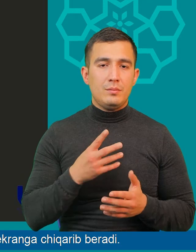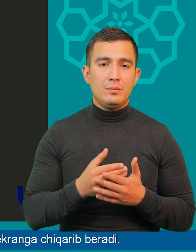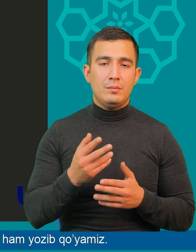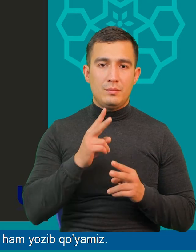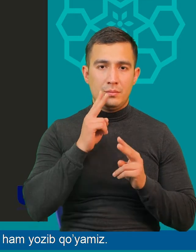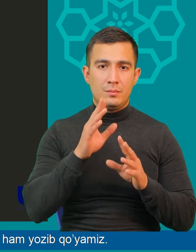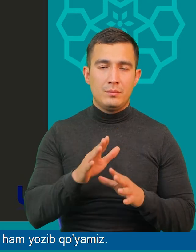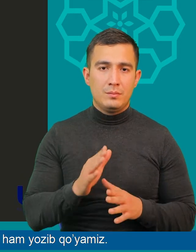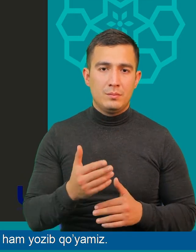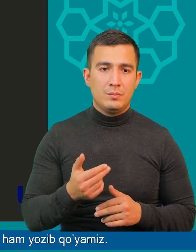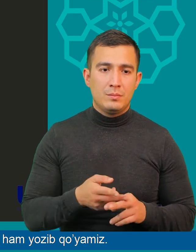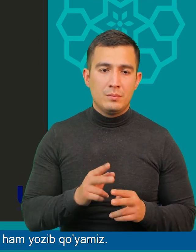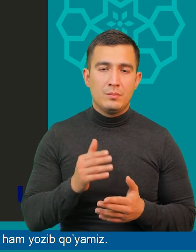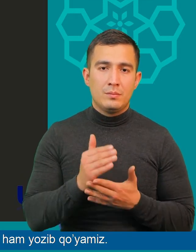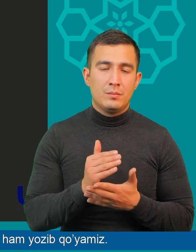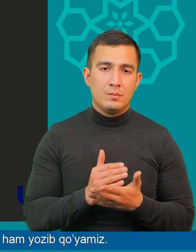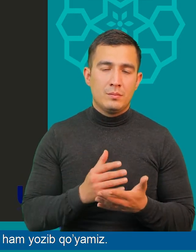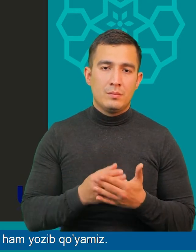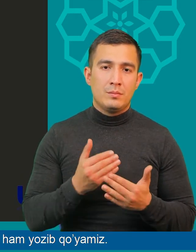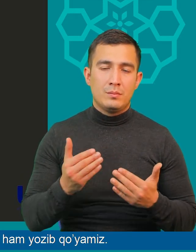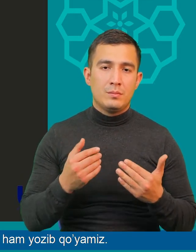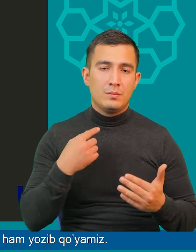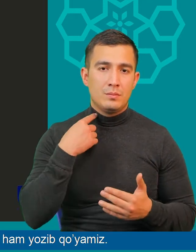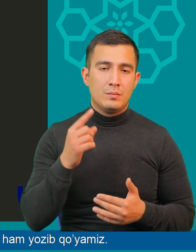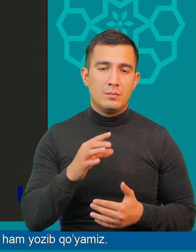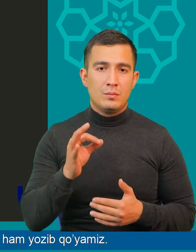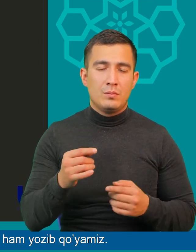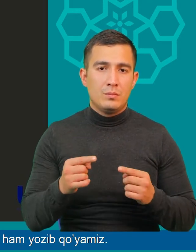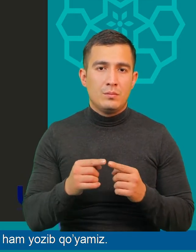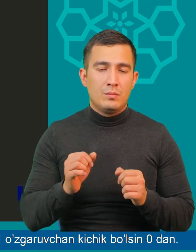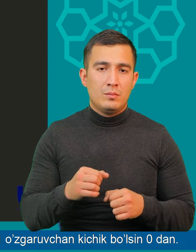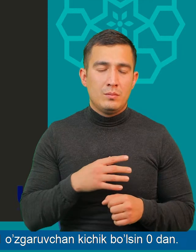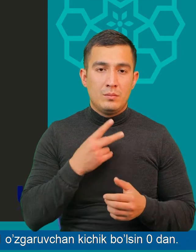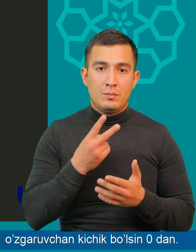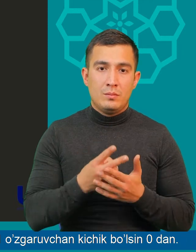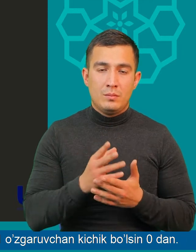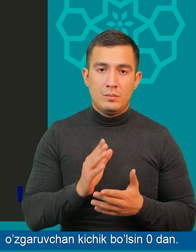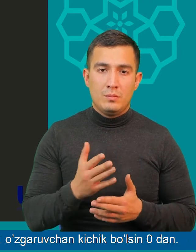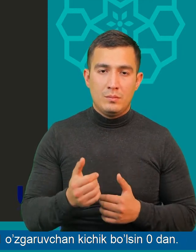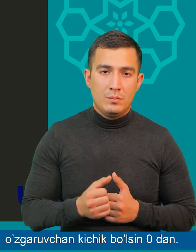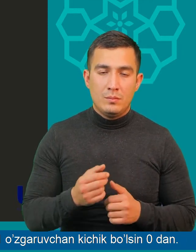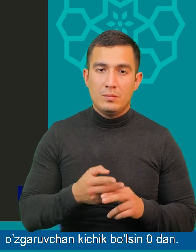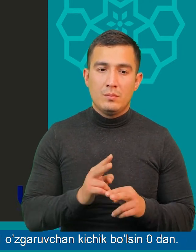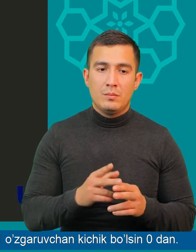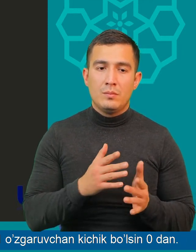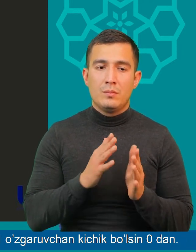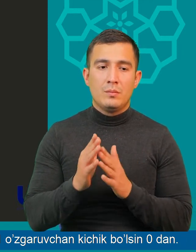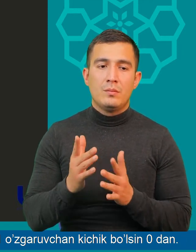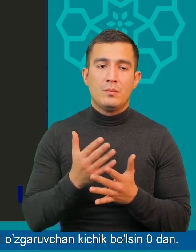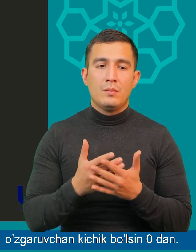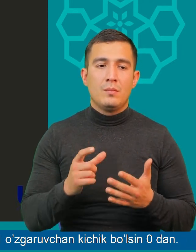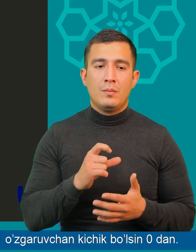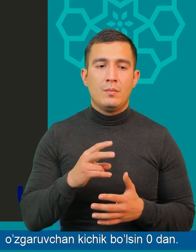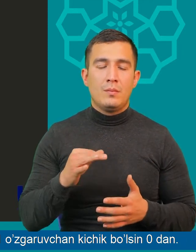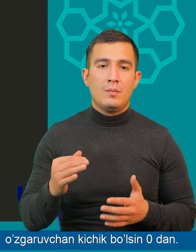chiqarib beradi. Bu dasturni biroz o'zgartirib, son 0 ga teng bo'lgan holatini ham yozib qo'yamiz. Buning uchun LCD'dan keyin yana if